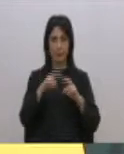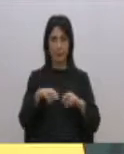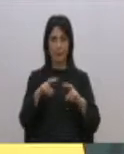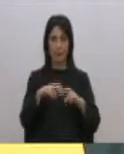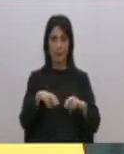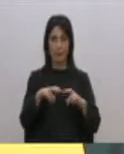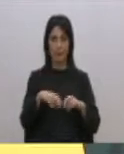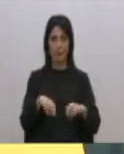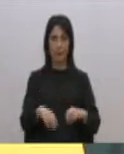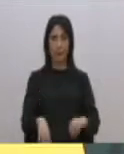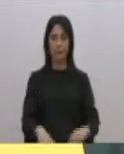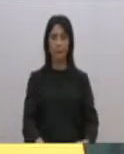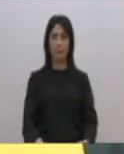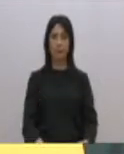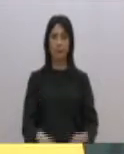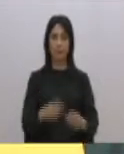განსახილველად